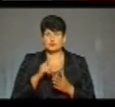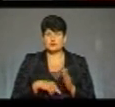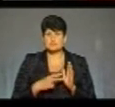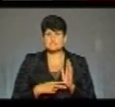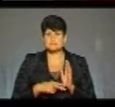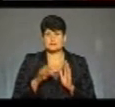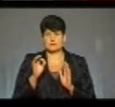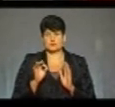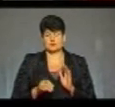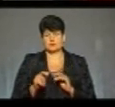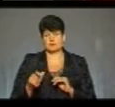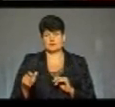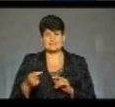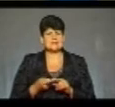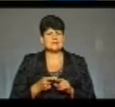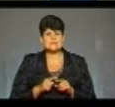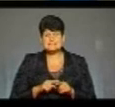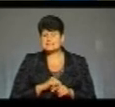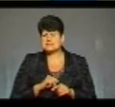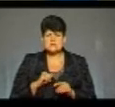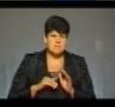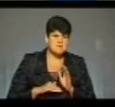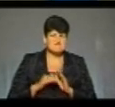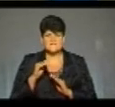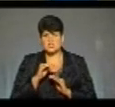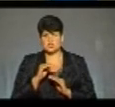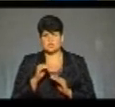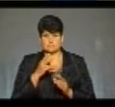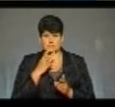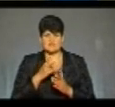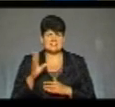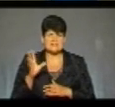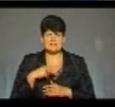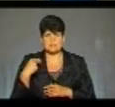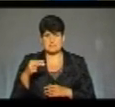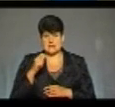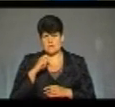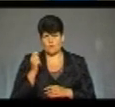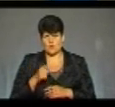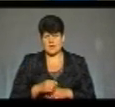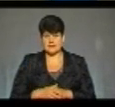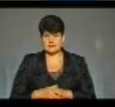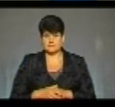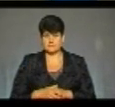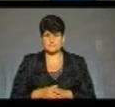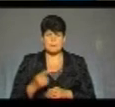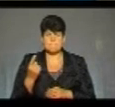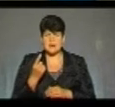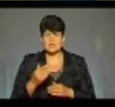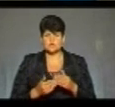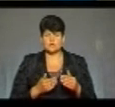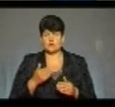70% громадян. Це найвищий рейтинг зі всіх президентів України. Перші